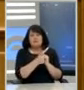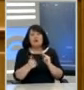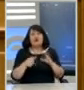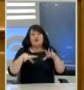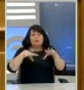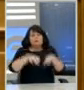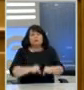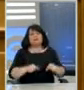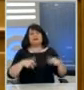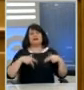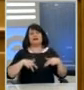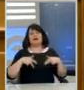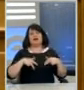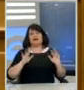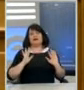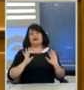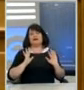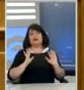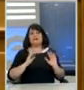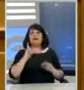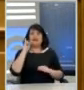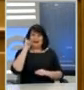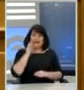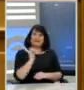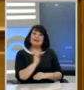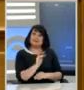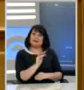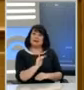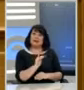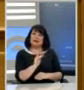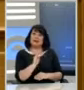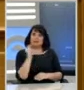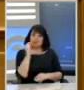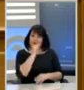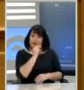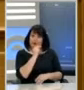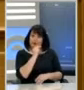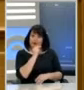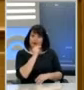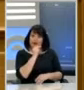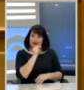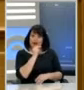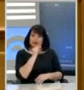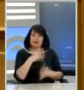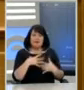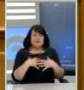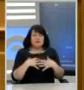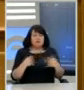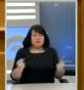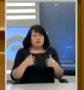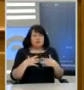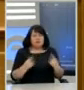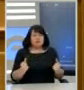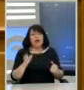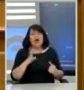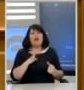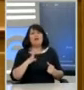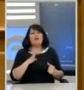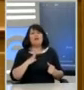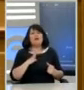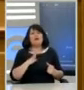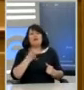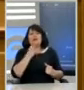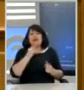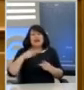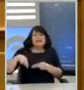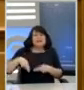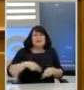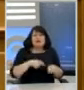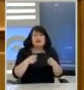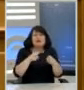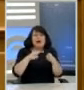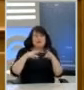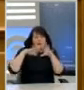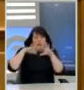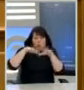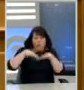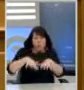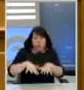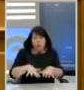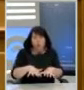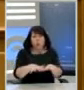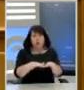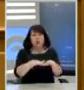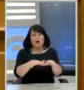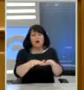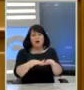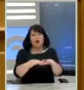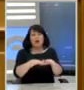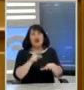εξουσία. Αλλά ξέρετε, κύριε Τσίπρα, η οργή των πολιτών είναι ένα ποτάμι το οποίο δεν γυρίζει πίσω και την